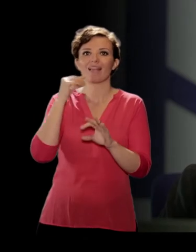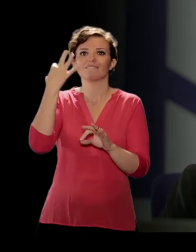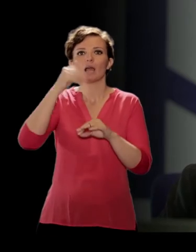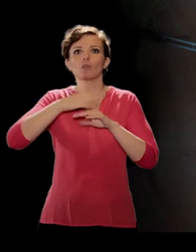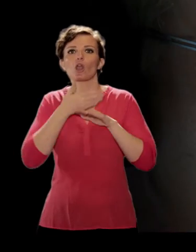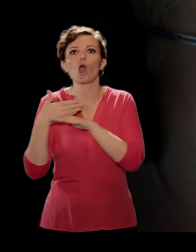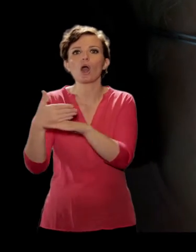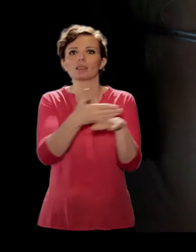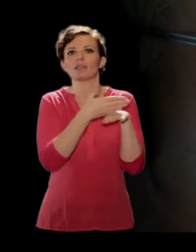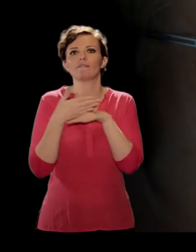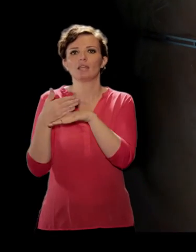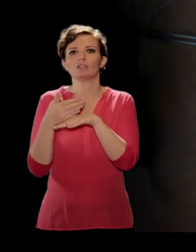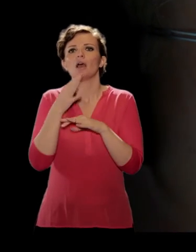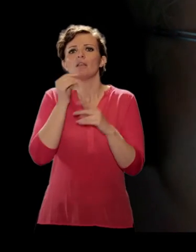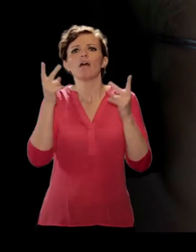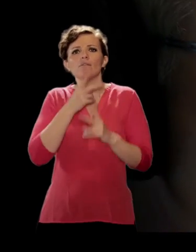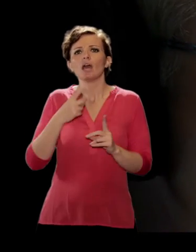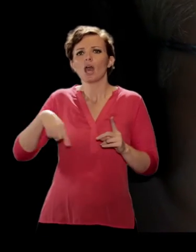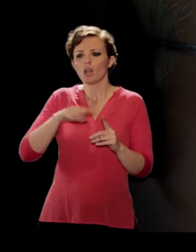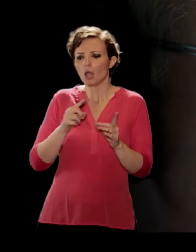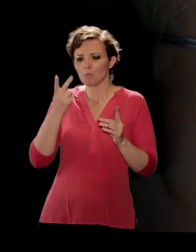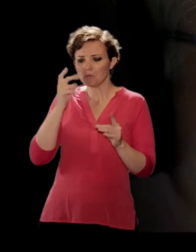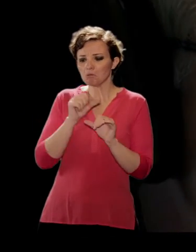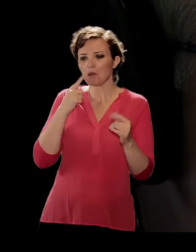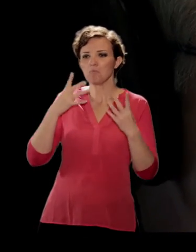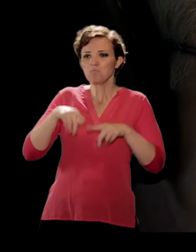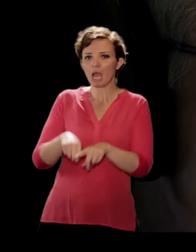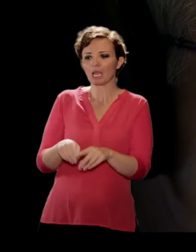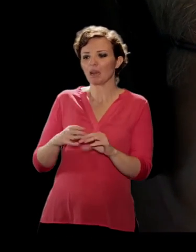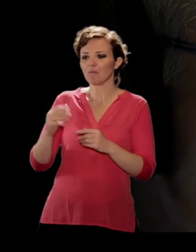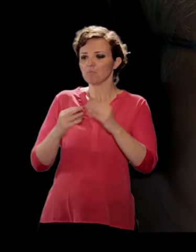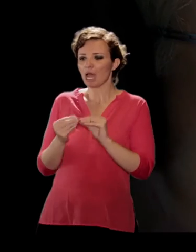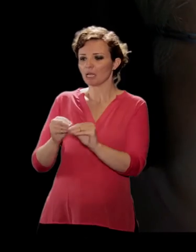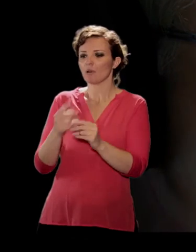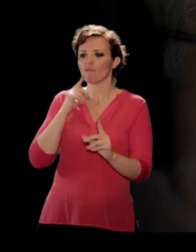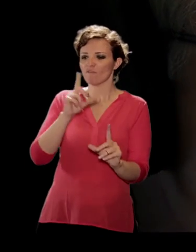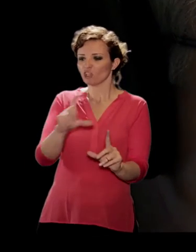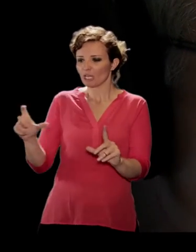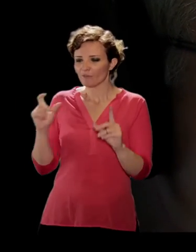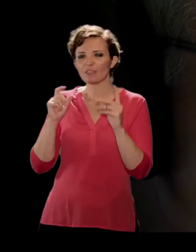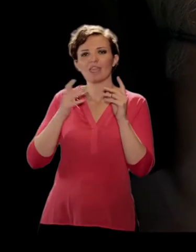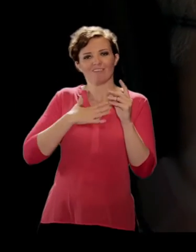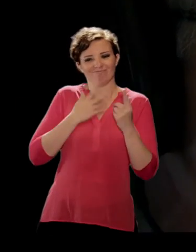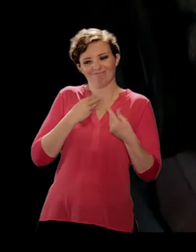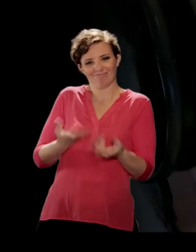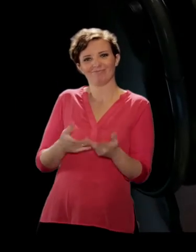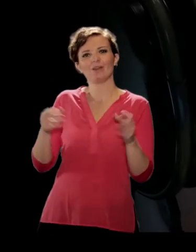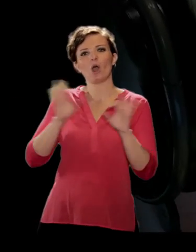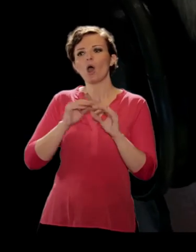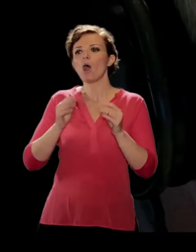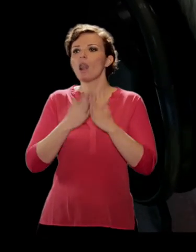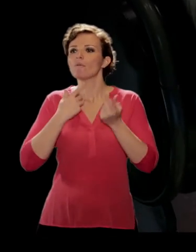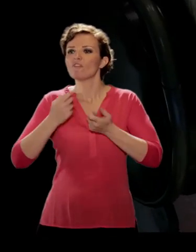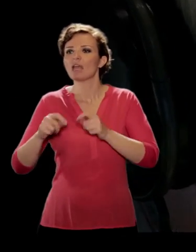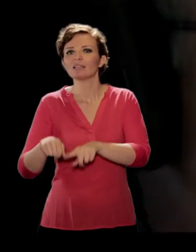più dove le macchine stanno calcolando o manipolando le nostre fotografie, stanno abbellendo i nostri